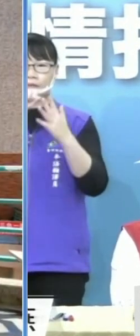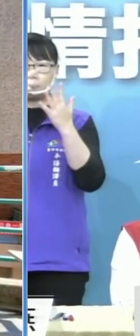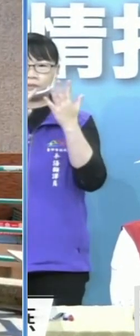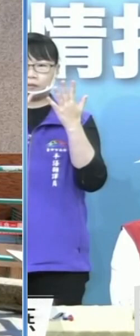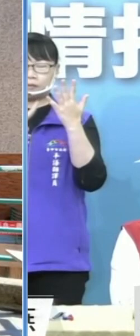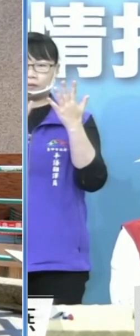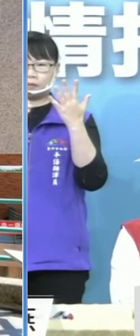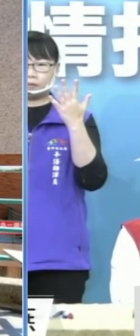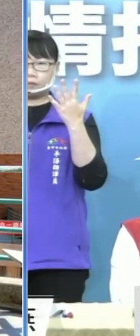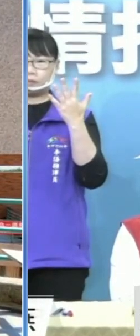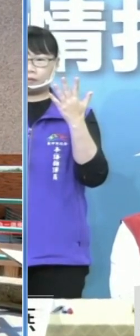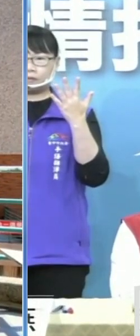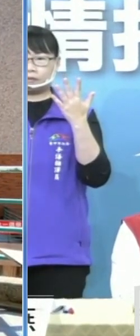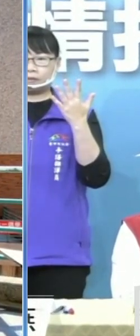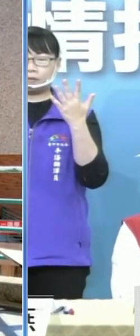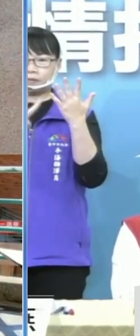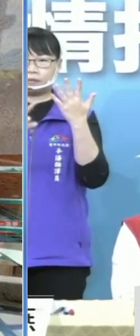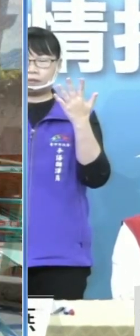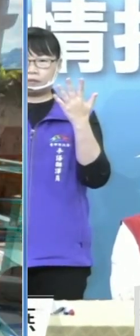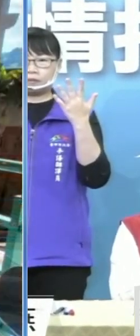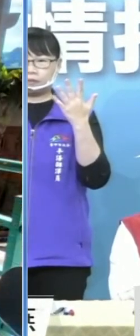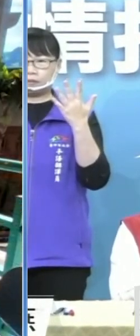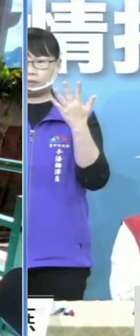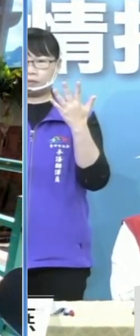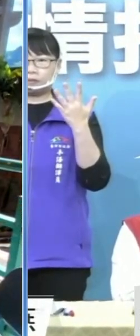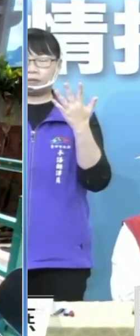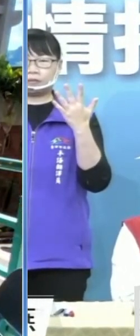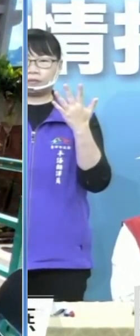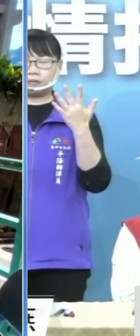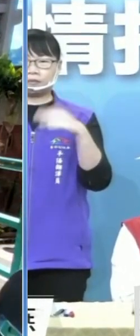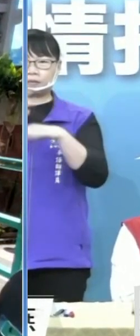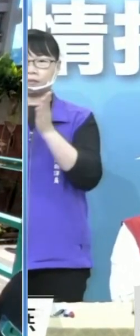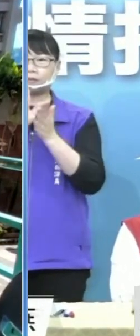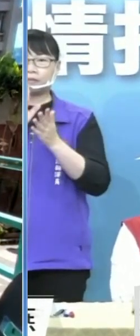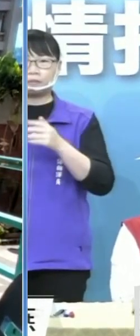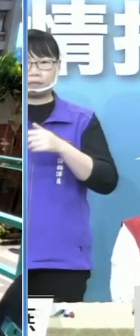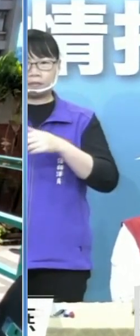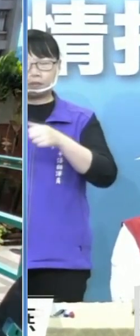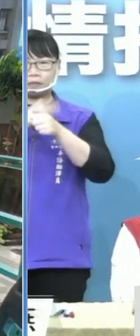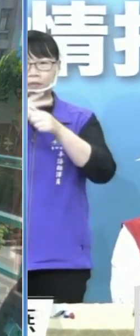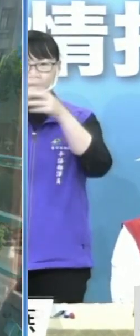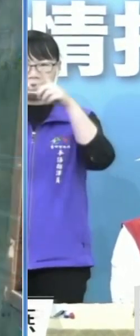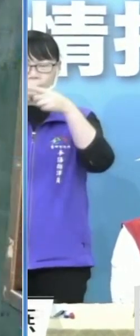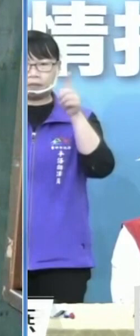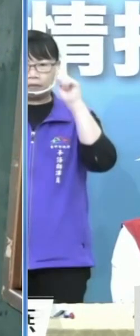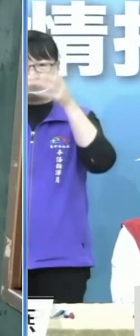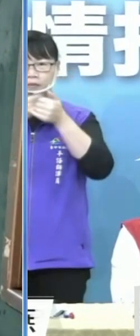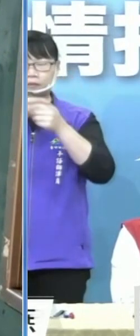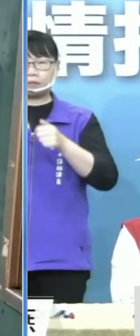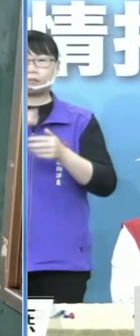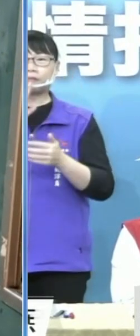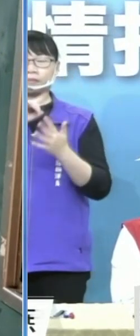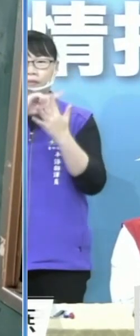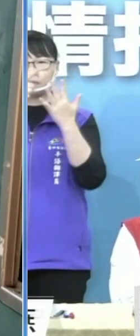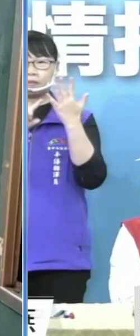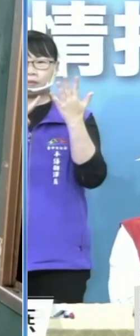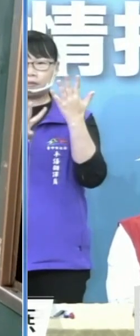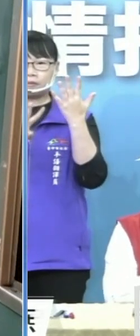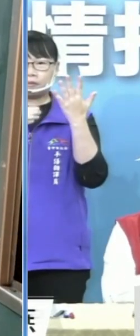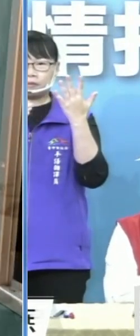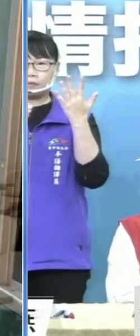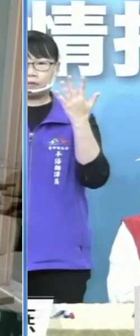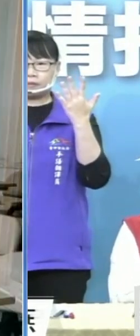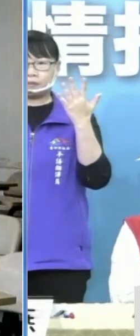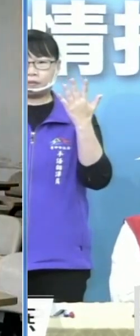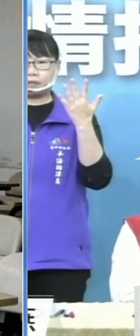2920、2960都是朝阳科大的夜唱的学生。那第三例2958，他